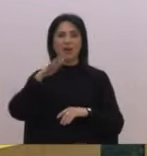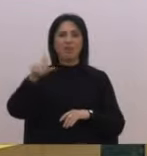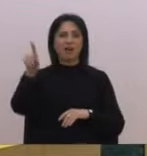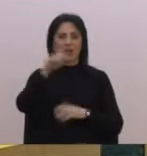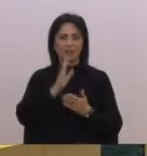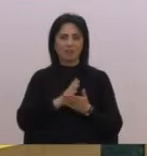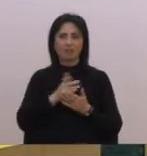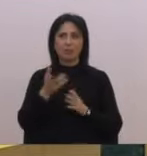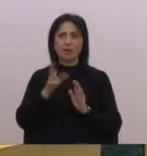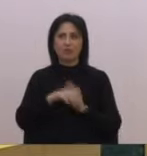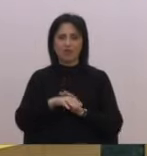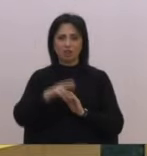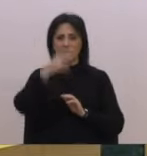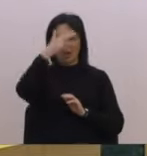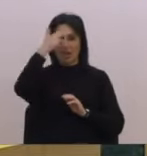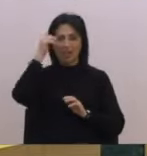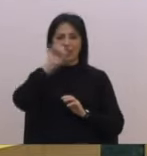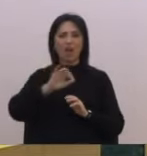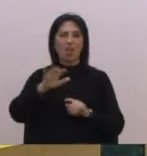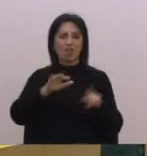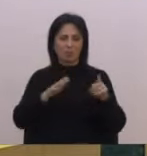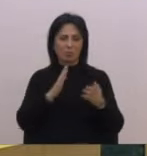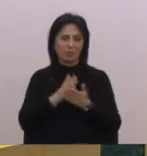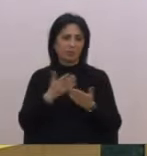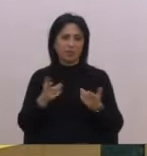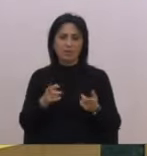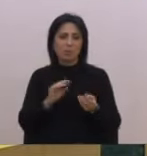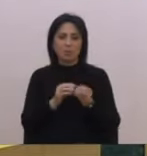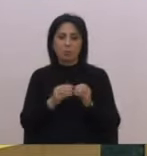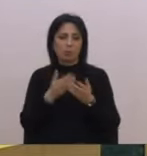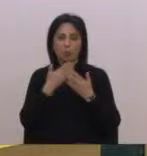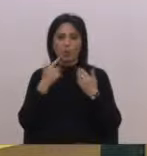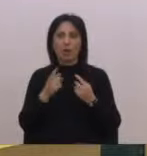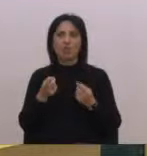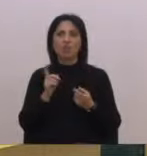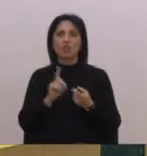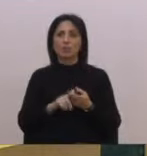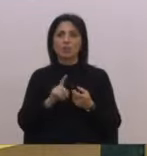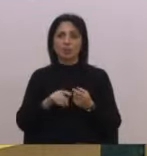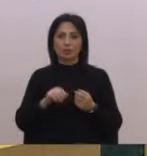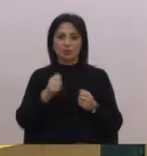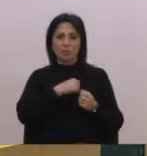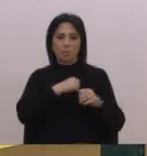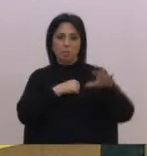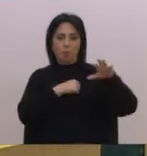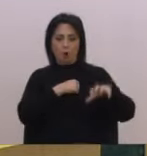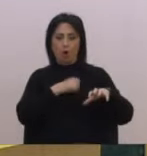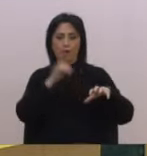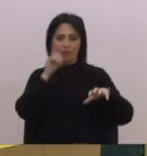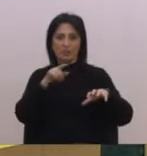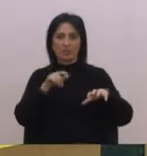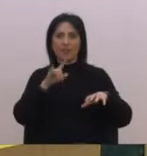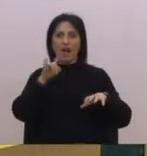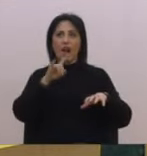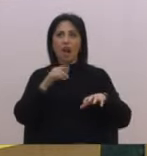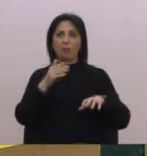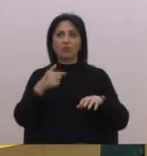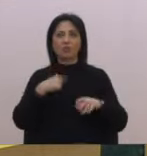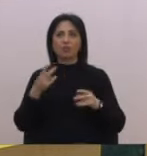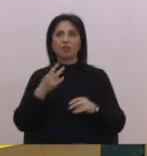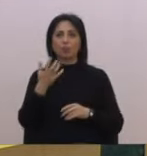ქვეყანაში, მათ შორის ლიეტუვაში, ევროპის ქვეყნებში, ასე რომ ეს პრობლემა არ არის. Რაც შეეხება პოლიგონის არსებობას, თქვენ იცით, რომ აეროპორტისთვის ჩვენ